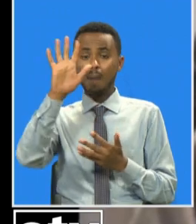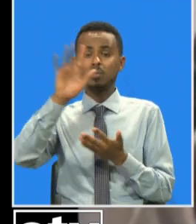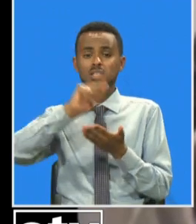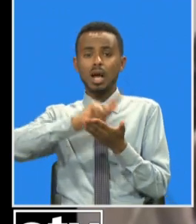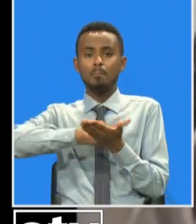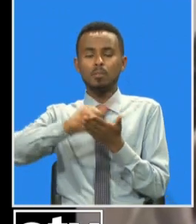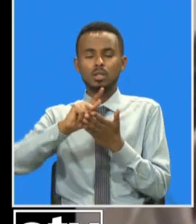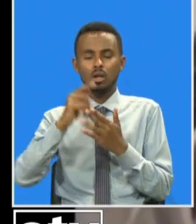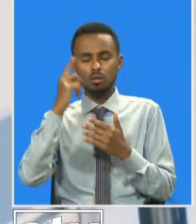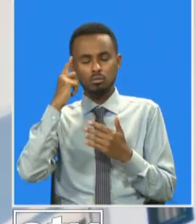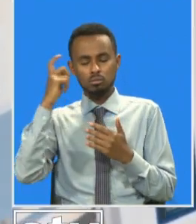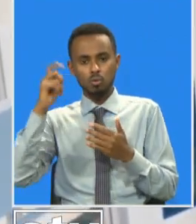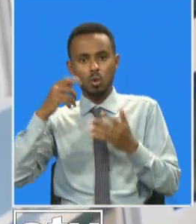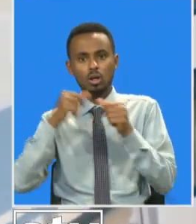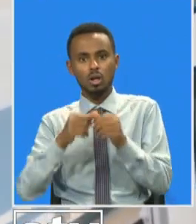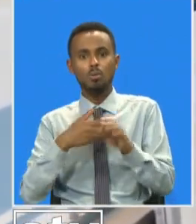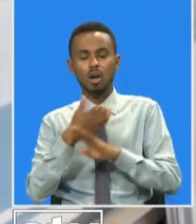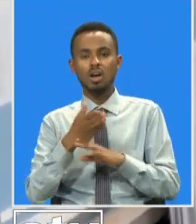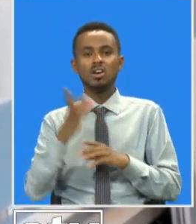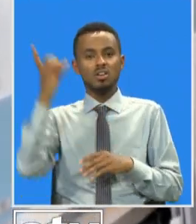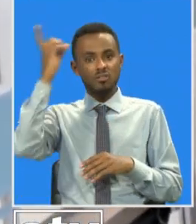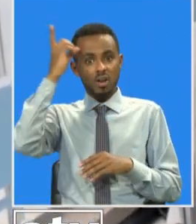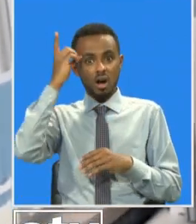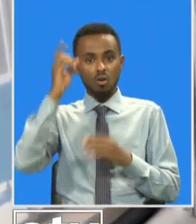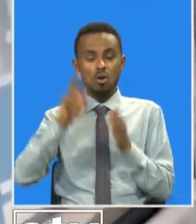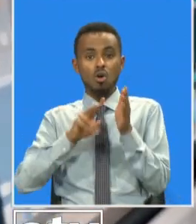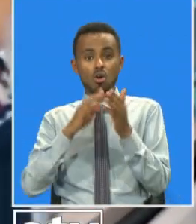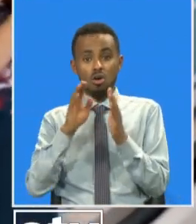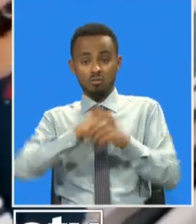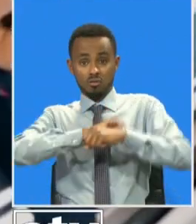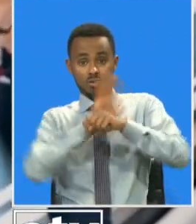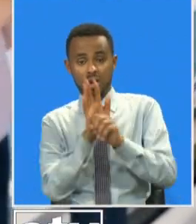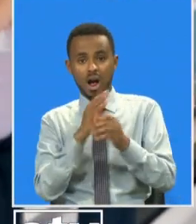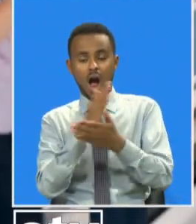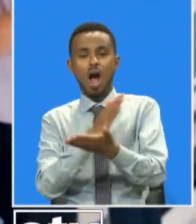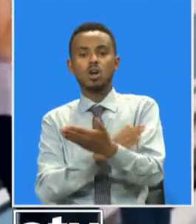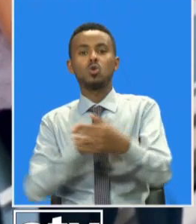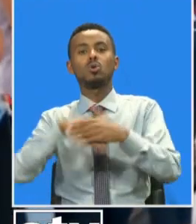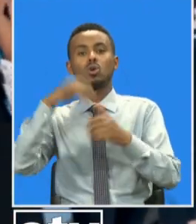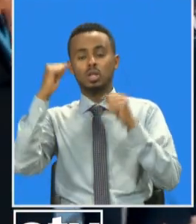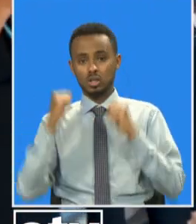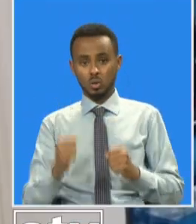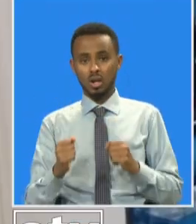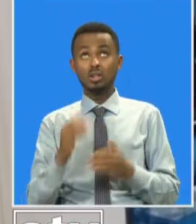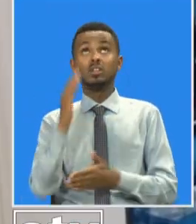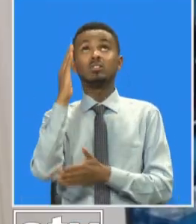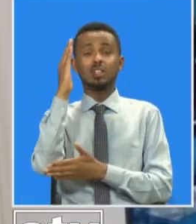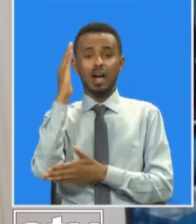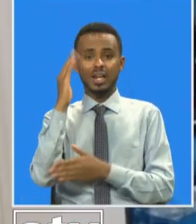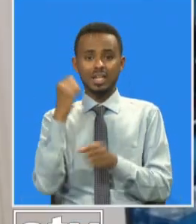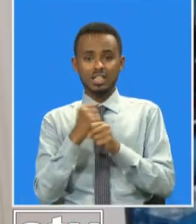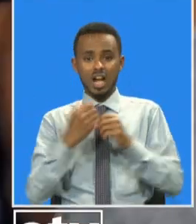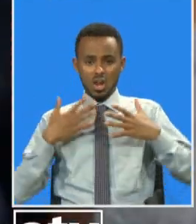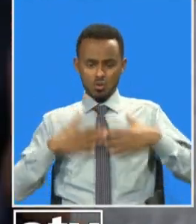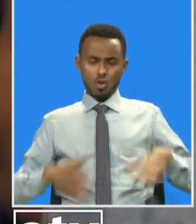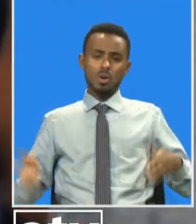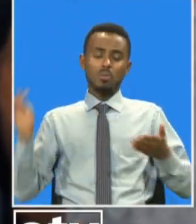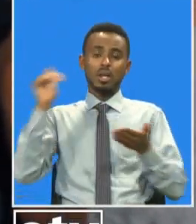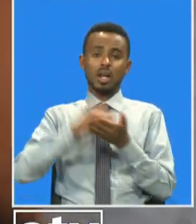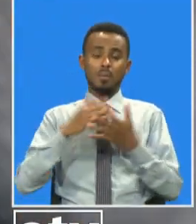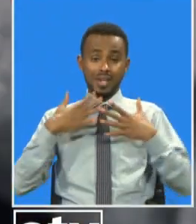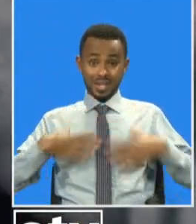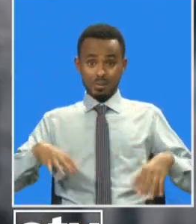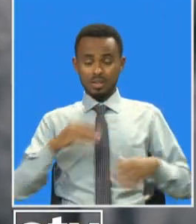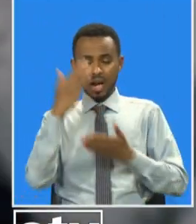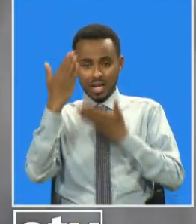ሳምንታት የሰመመን ቆይታ በኋላ ፍራንኮ ከኮቪድ-19 አገግሞ ሊወጣ ችሏል። ፈጣሪ የሥራ ዩኒፎርሜን በድጋሚ